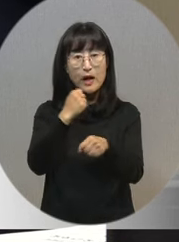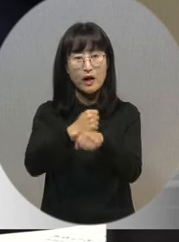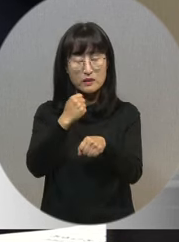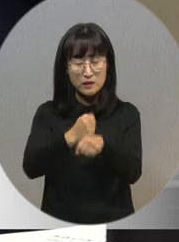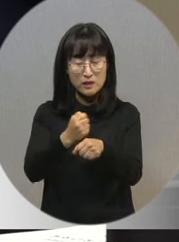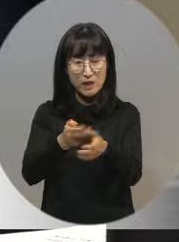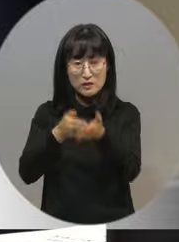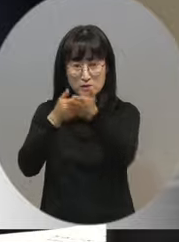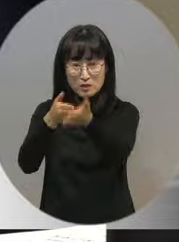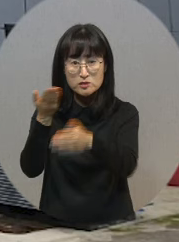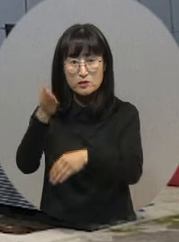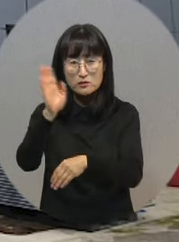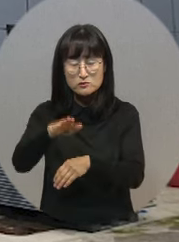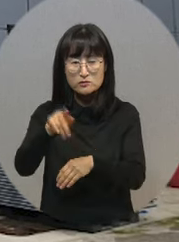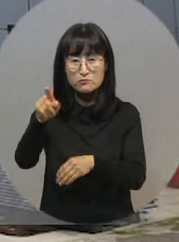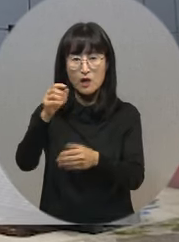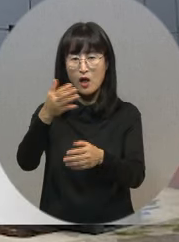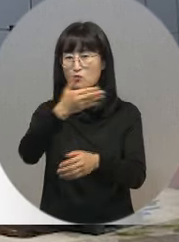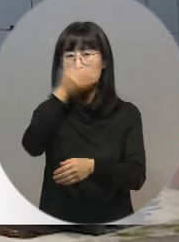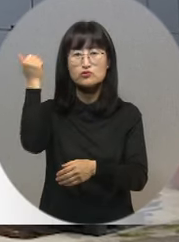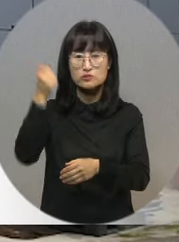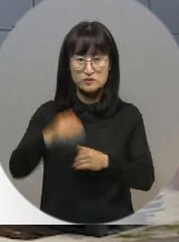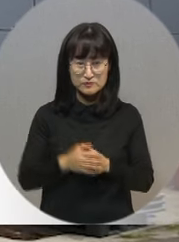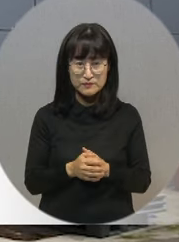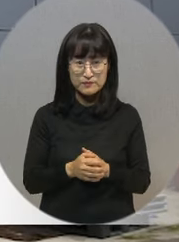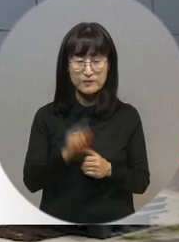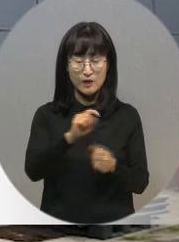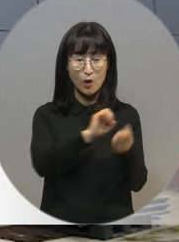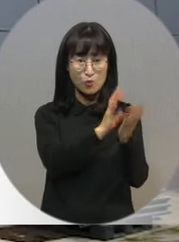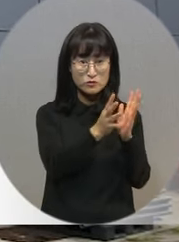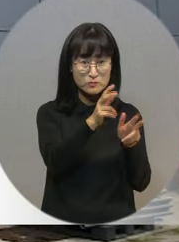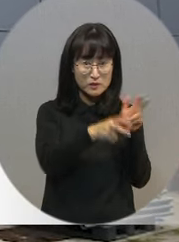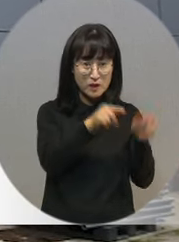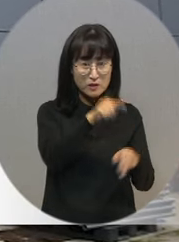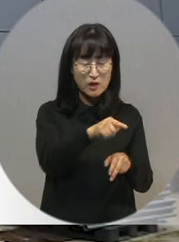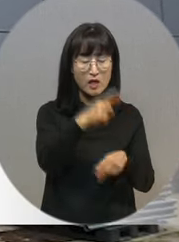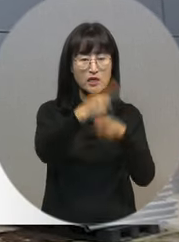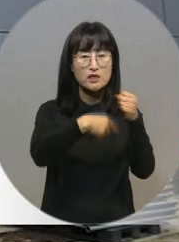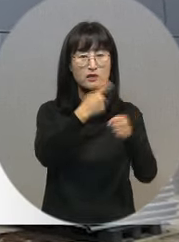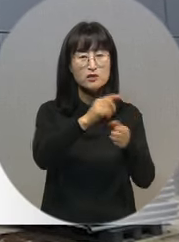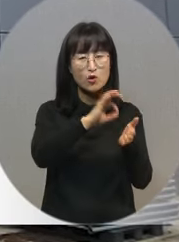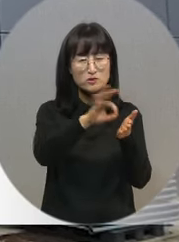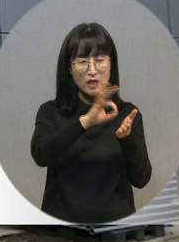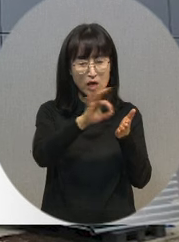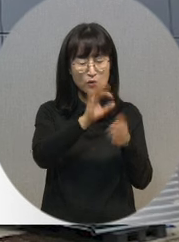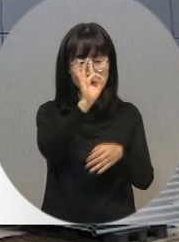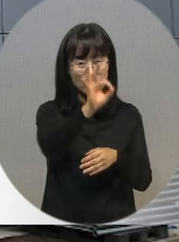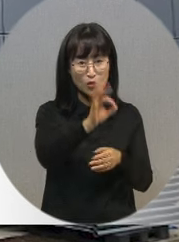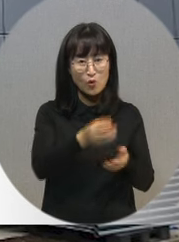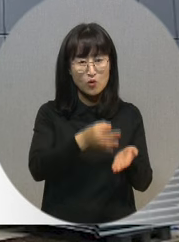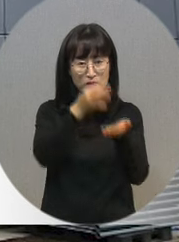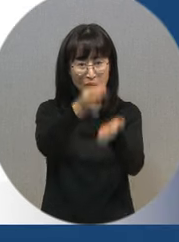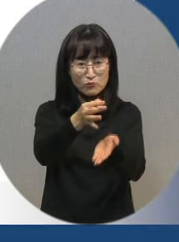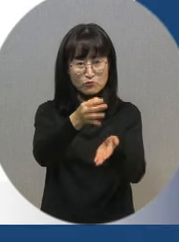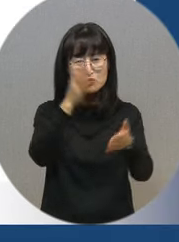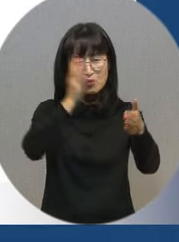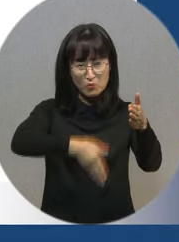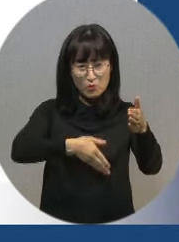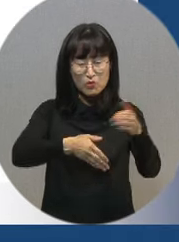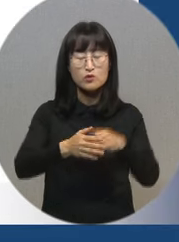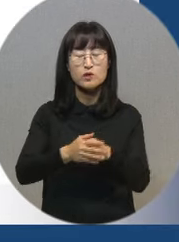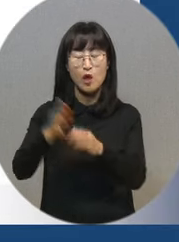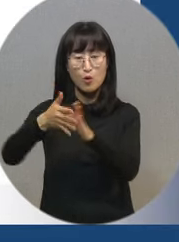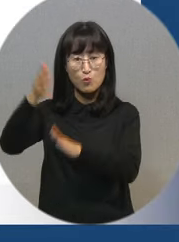결정을 취소하는 이사의 꽃치 핀에는 연간 사용료 선 납부를 이행하지 못했고 미래 한강